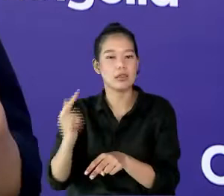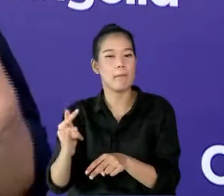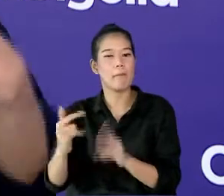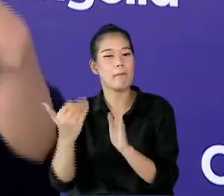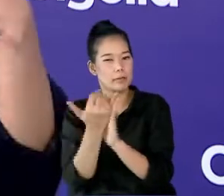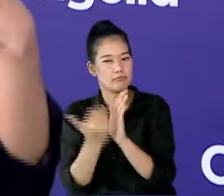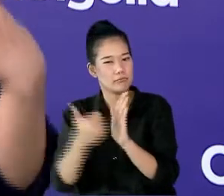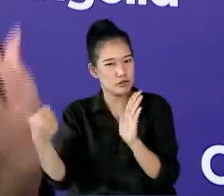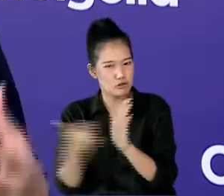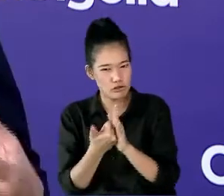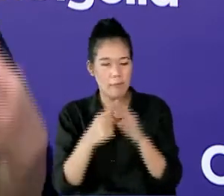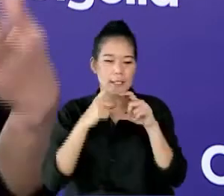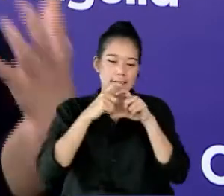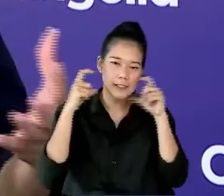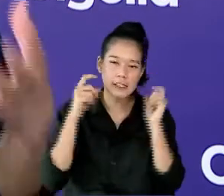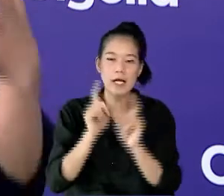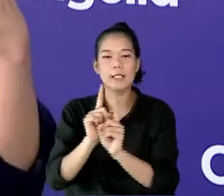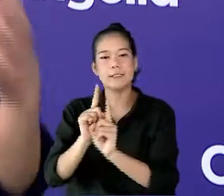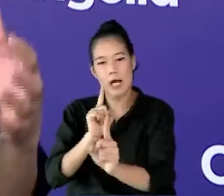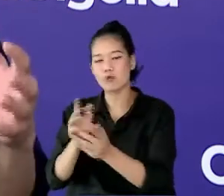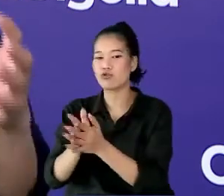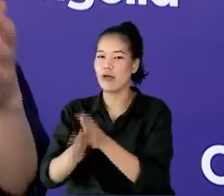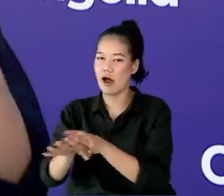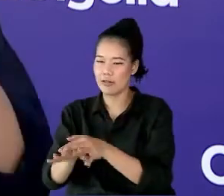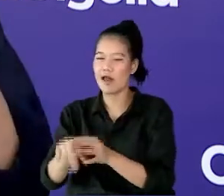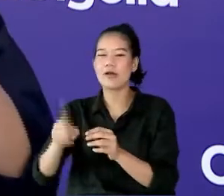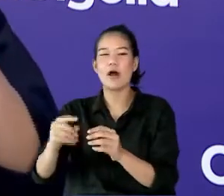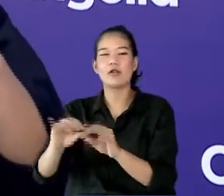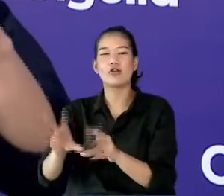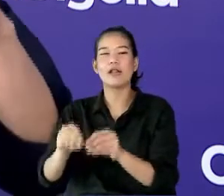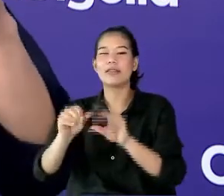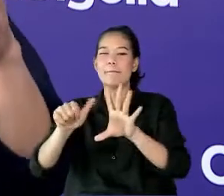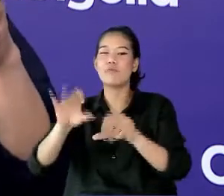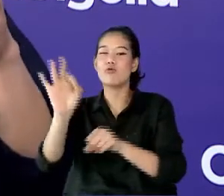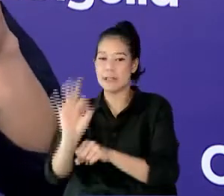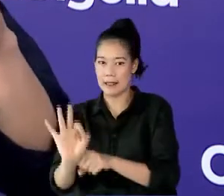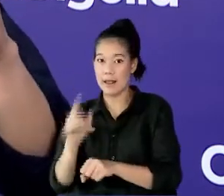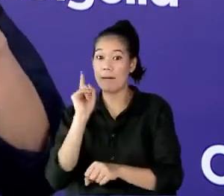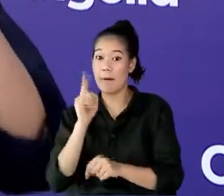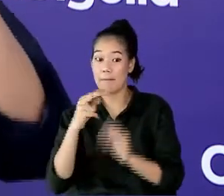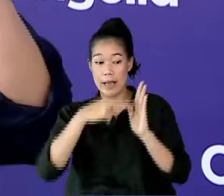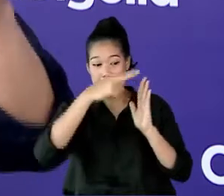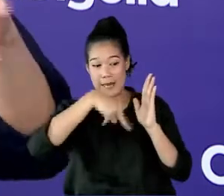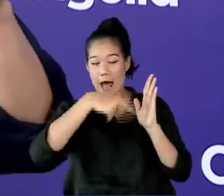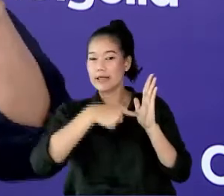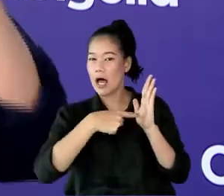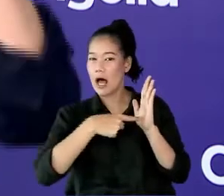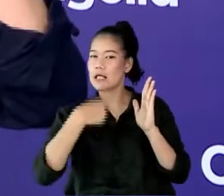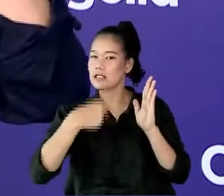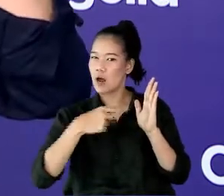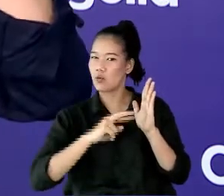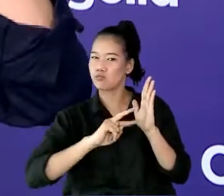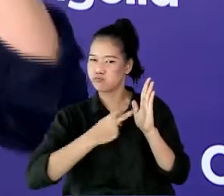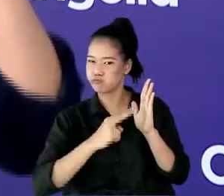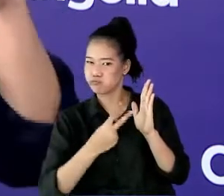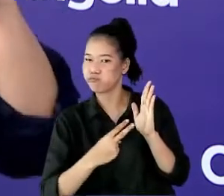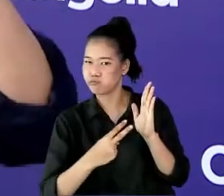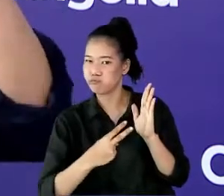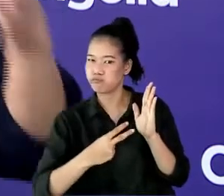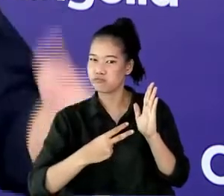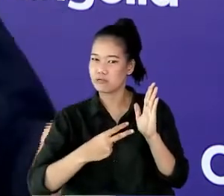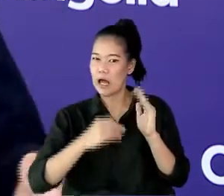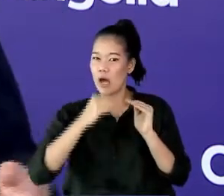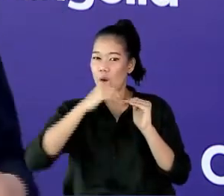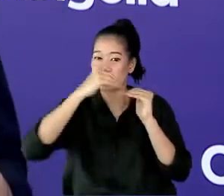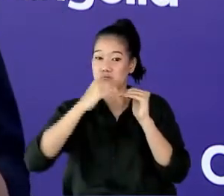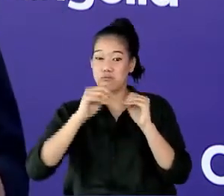pakai masker, jaga jarak, cuci tangan. 60%, karena kami lihat data itu selalu bergerak di sekitar angka itu. Jarang